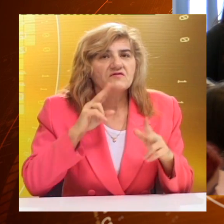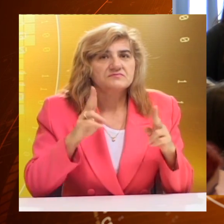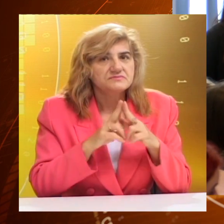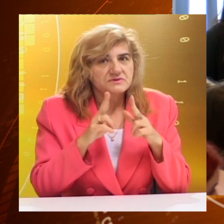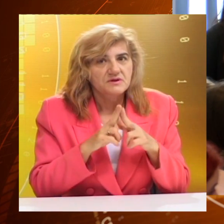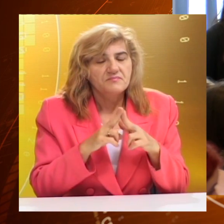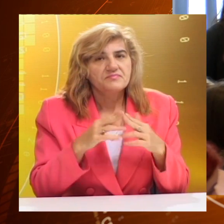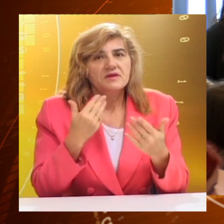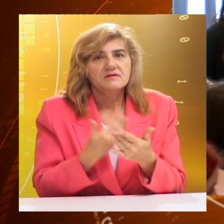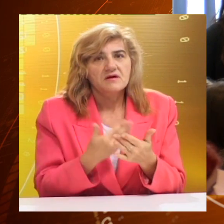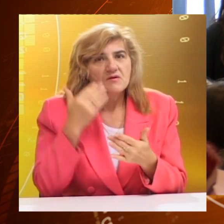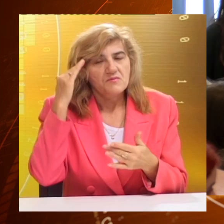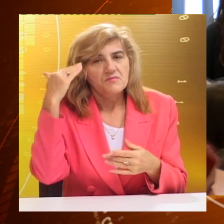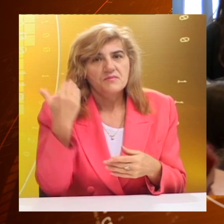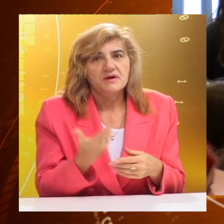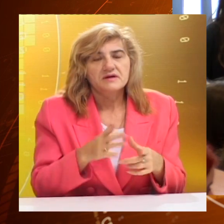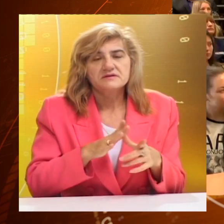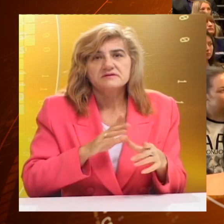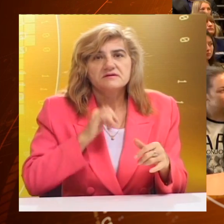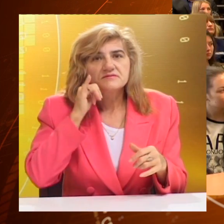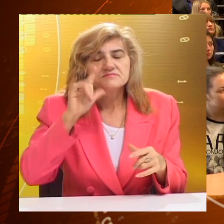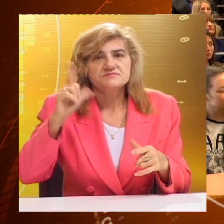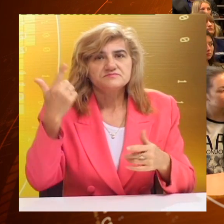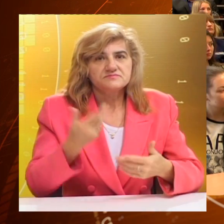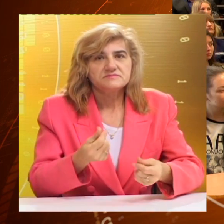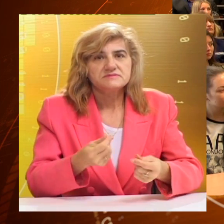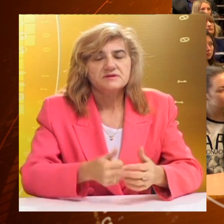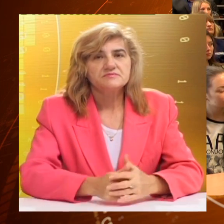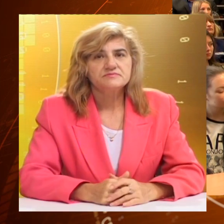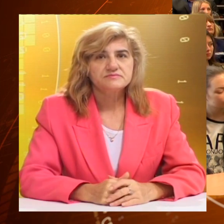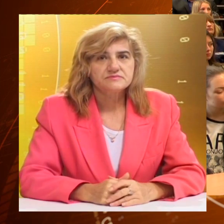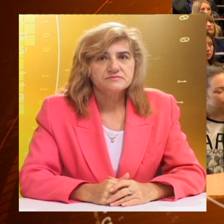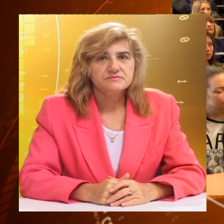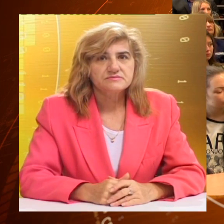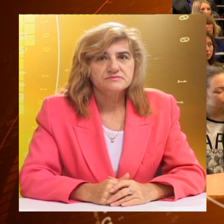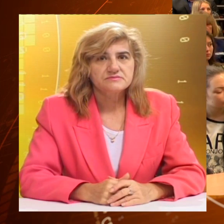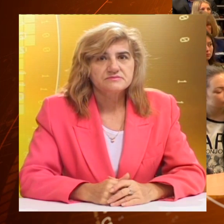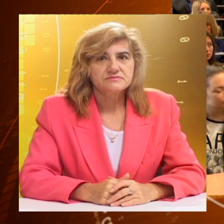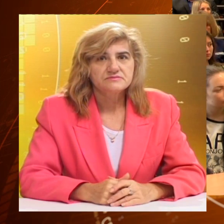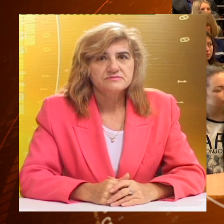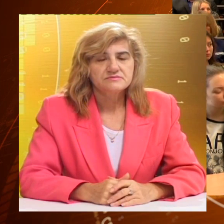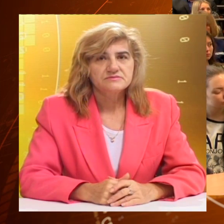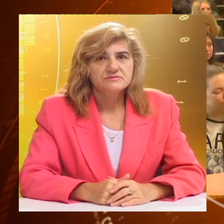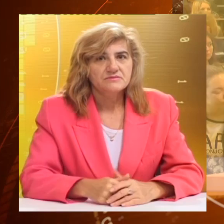Pa studenti stiču diplomu priznatu na evropskom obrazovnom prostoru.